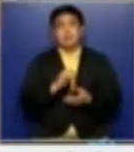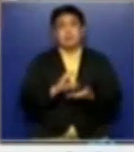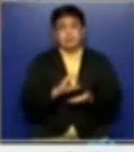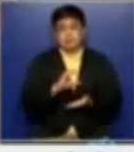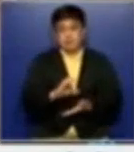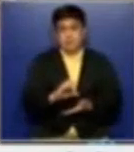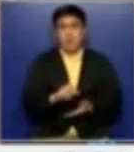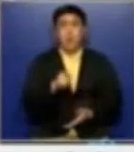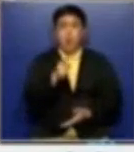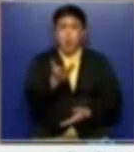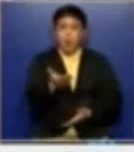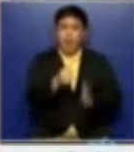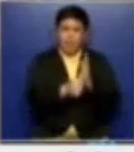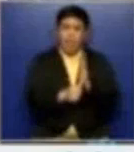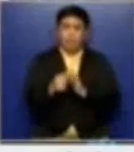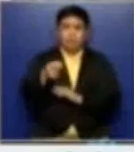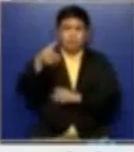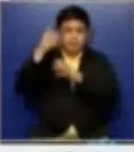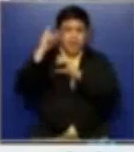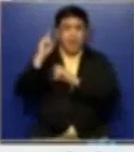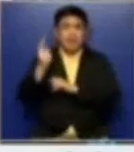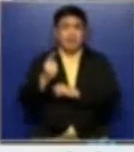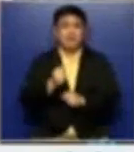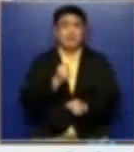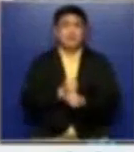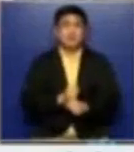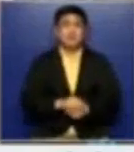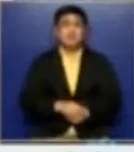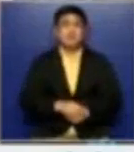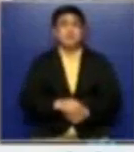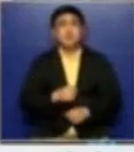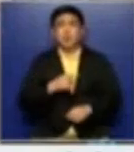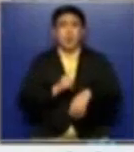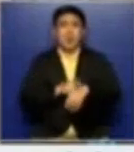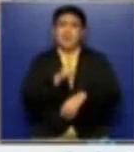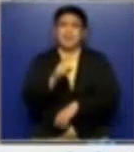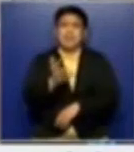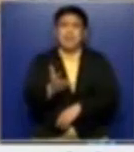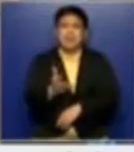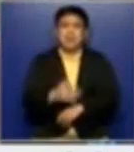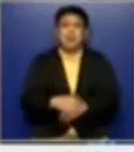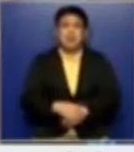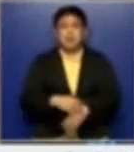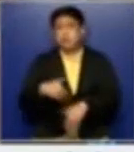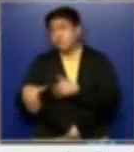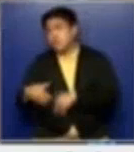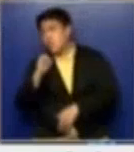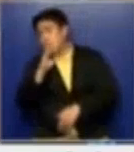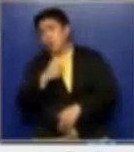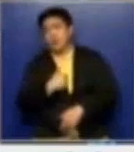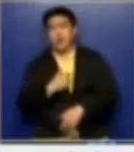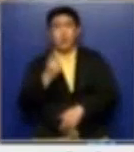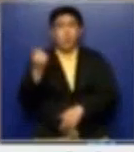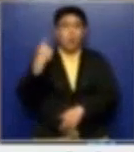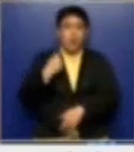บับทำใหม่ปรับใหม่เอาแล้วปรับใหม่ไม่เสียเวลาพี่น้องประชาชนเหรอคราวที่แล้วพวกผมถูก